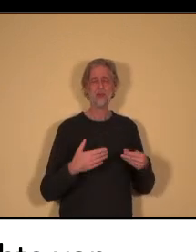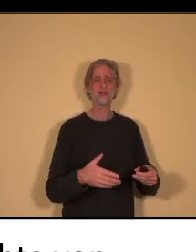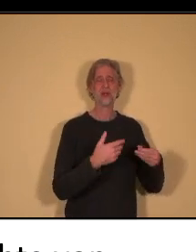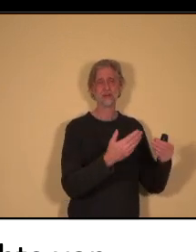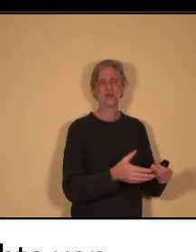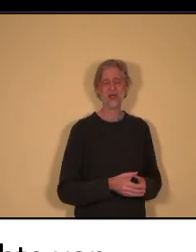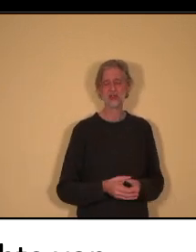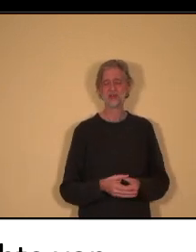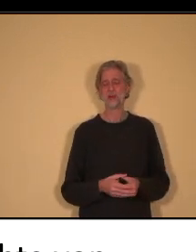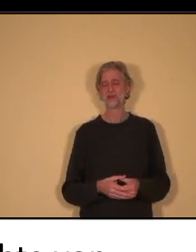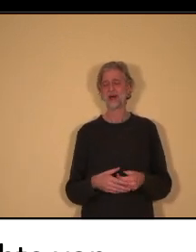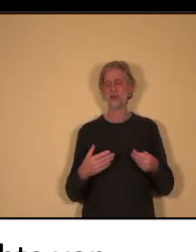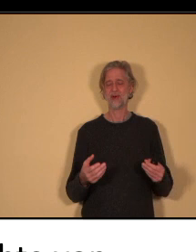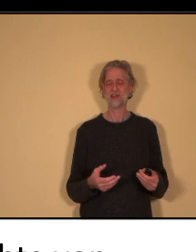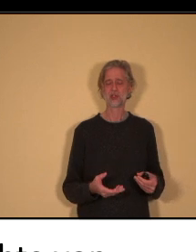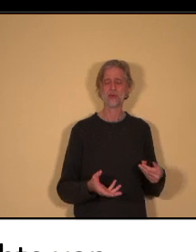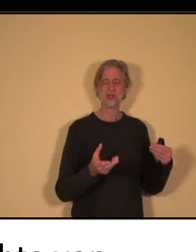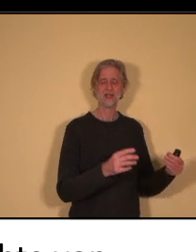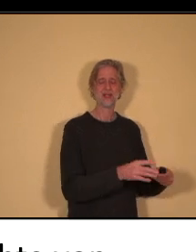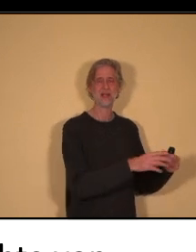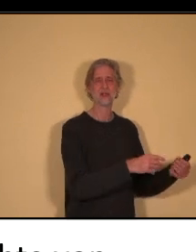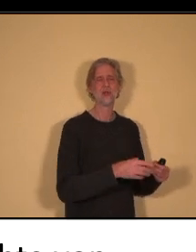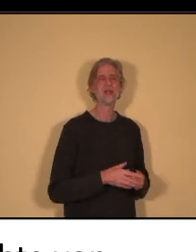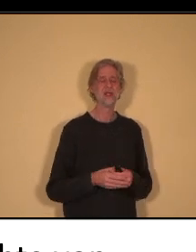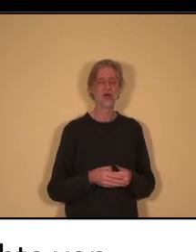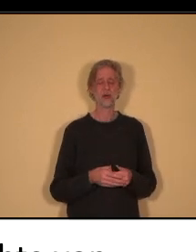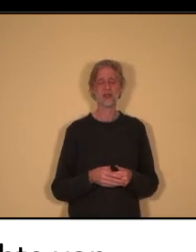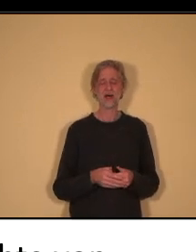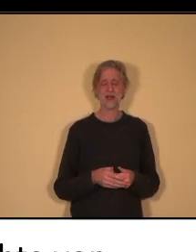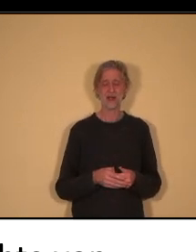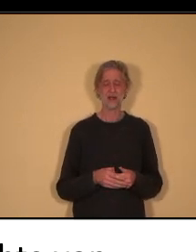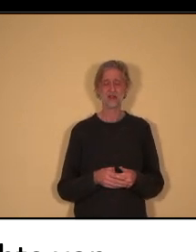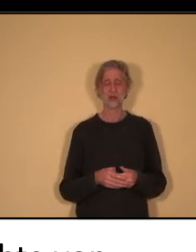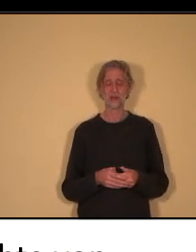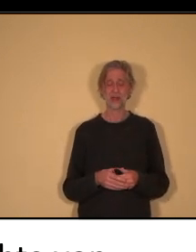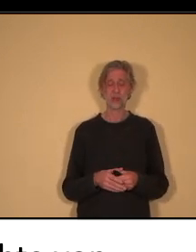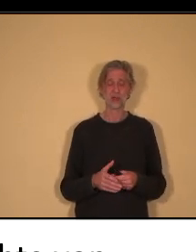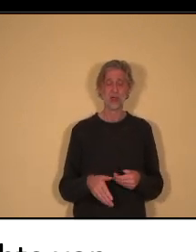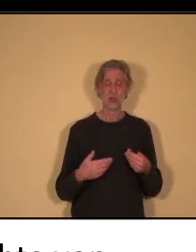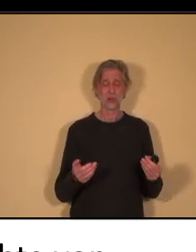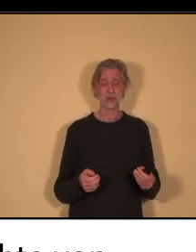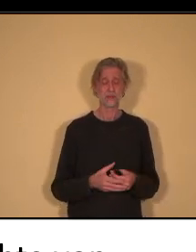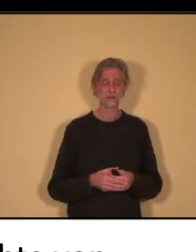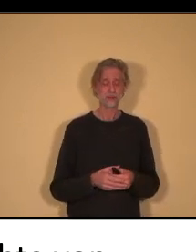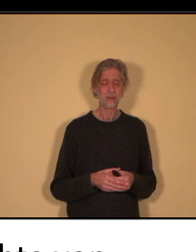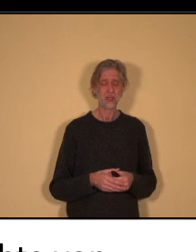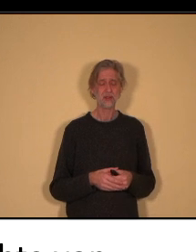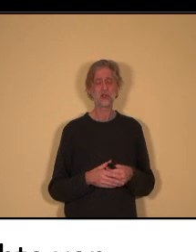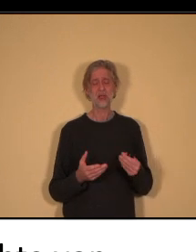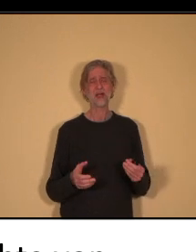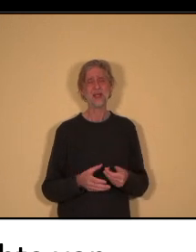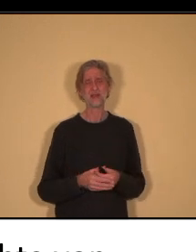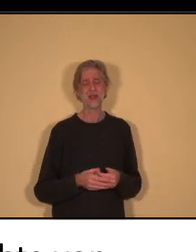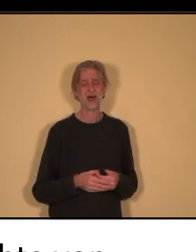Verwendung nur von atmosphärischem CO2 und Wasserstoff, der dann natürlich klimaneutral erzeugt werden muss. Und